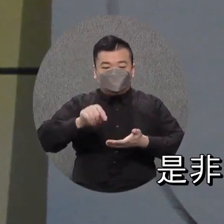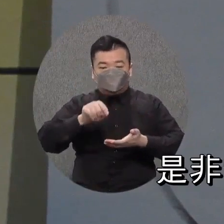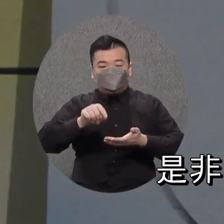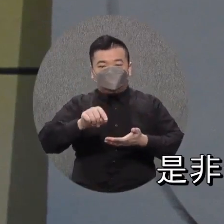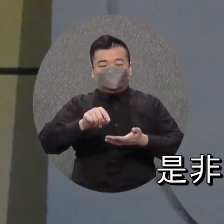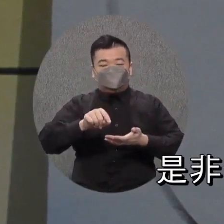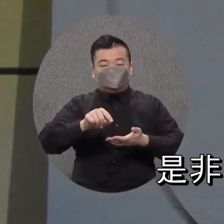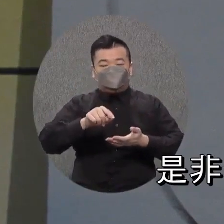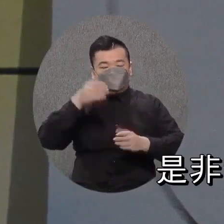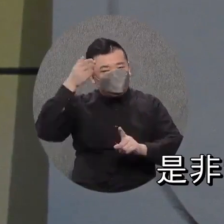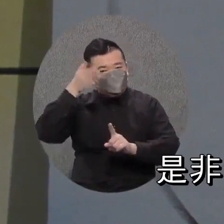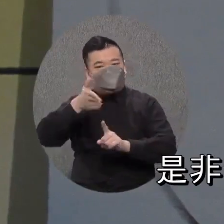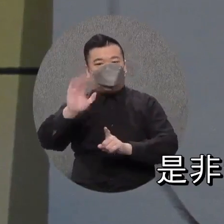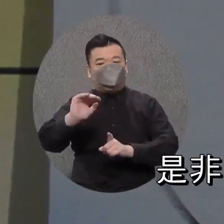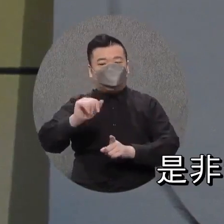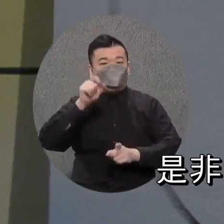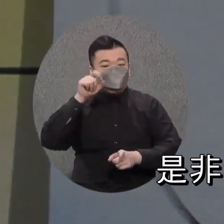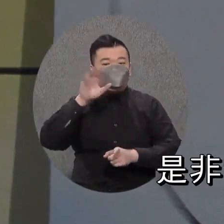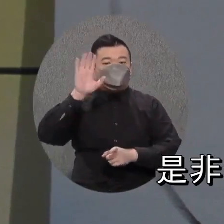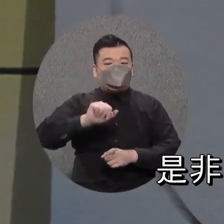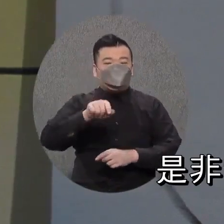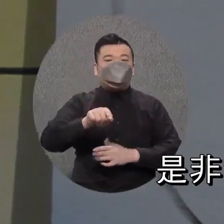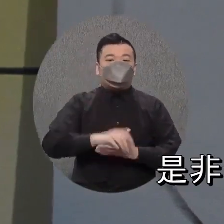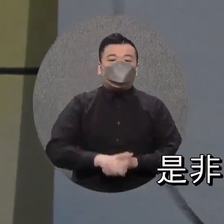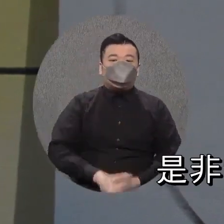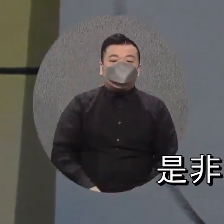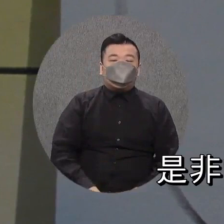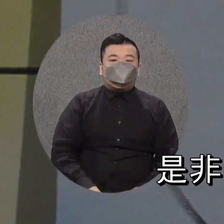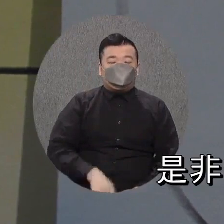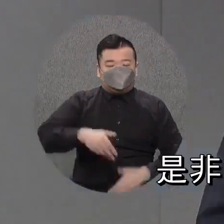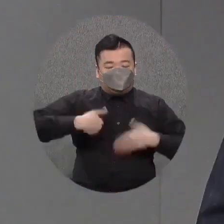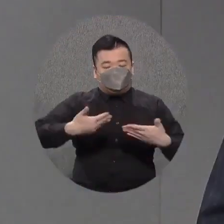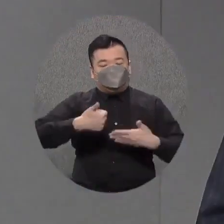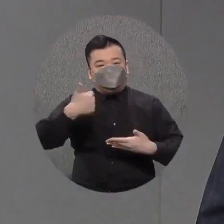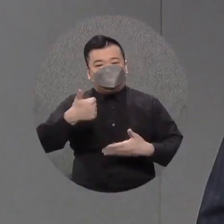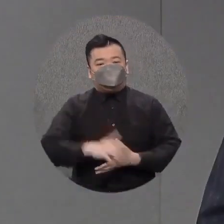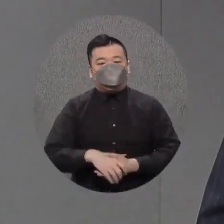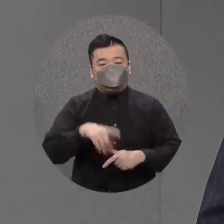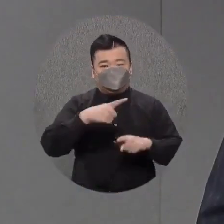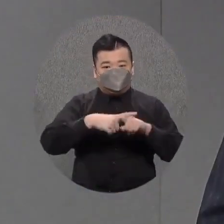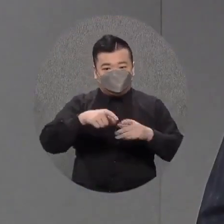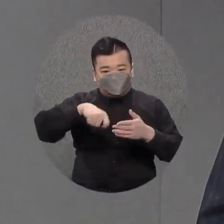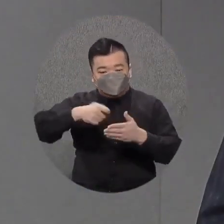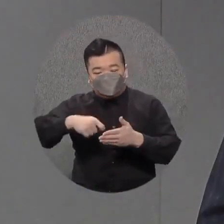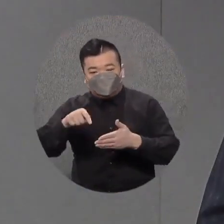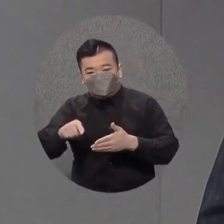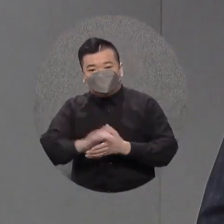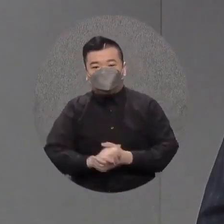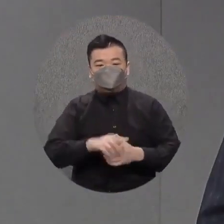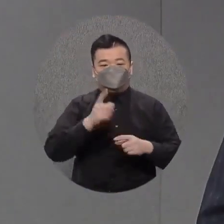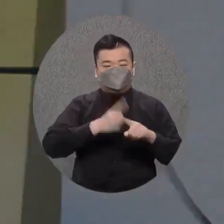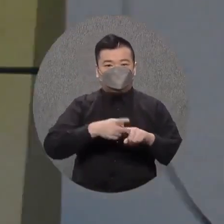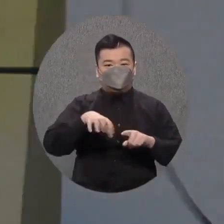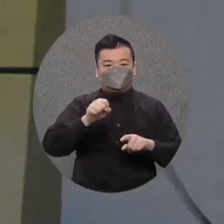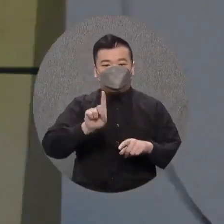之係直接啦、獨特啦，同埋咧有一個表現力嘅。 係， 因為木刻版畫咧，佢係用